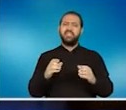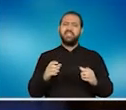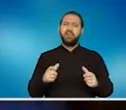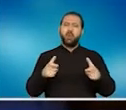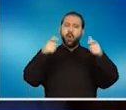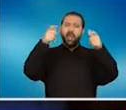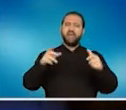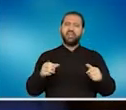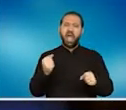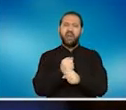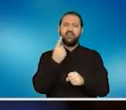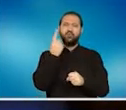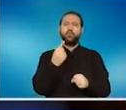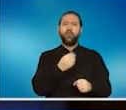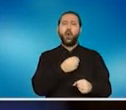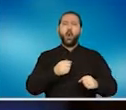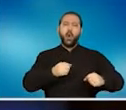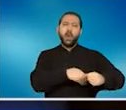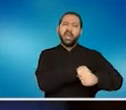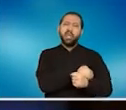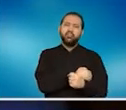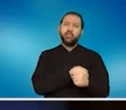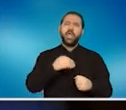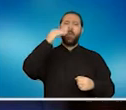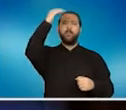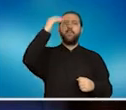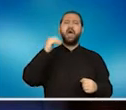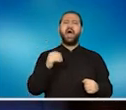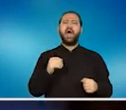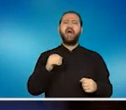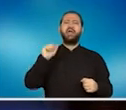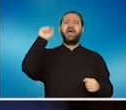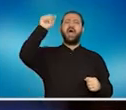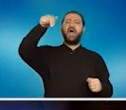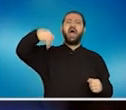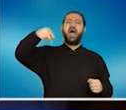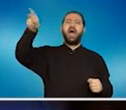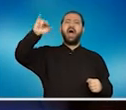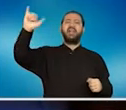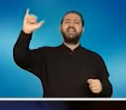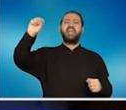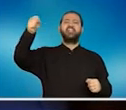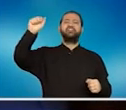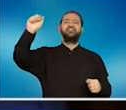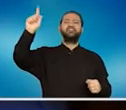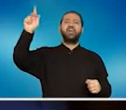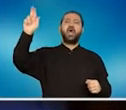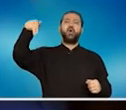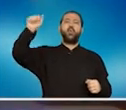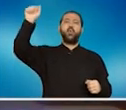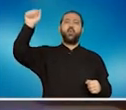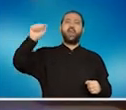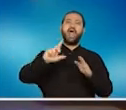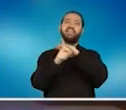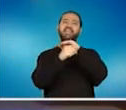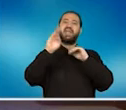licee mari. Unul dăinuiește până astăzi. Liceul Andrei Șaguna din Brașov și liceul